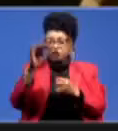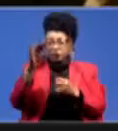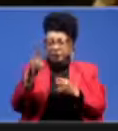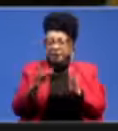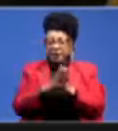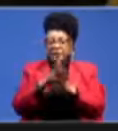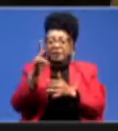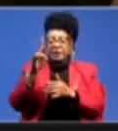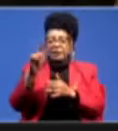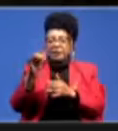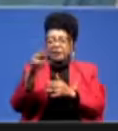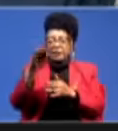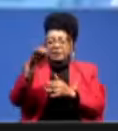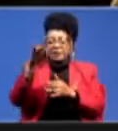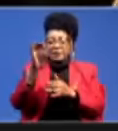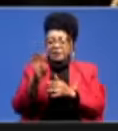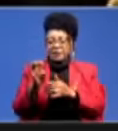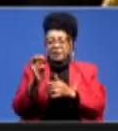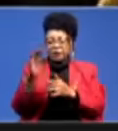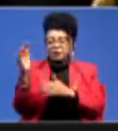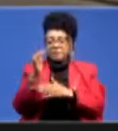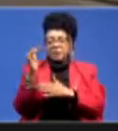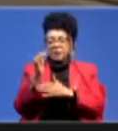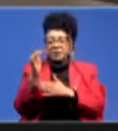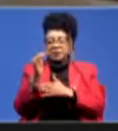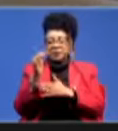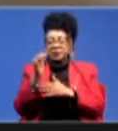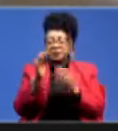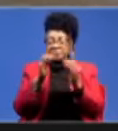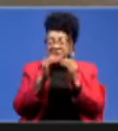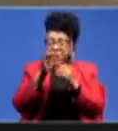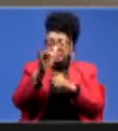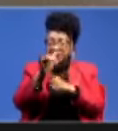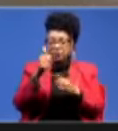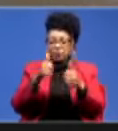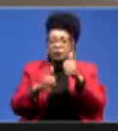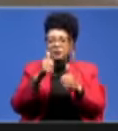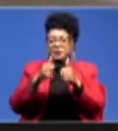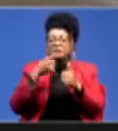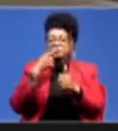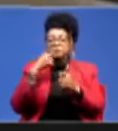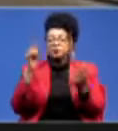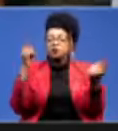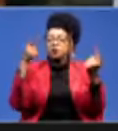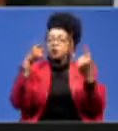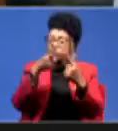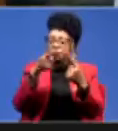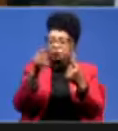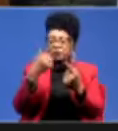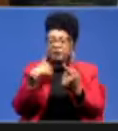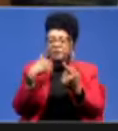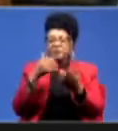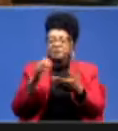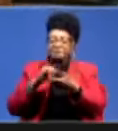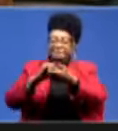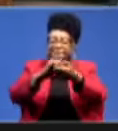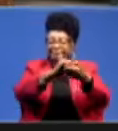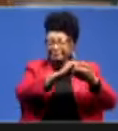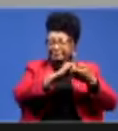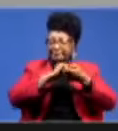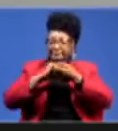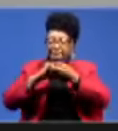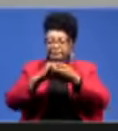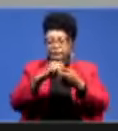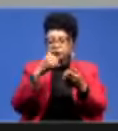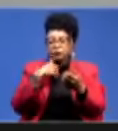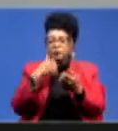Hakainde Hichilema wa Zambia. Mikutano hiyo ambayo amesema imelenga kuchunguza maeneo ya ushirikiano ili kuimarisha